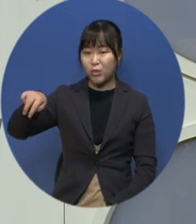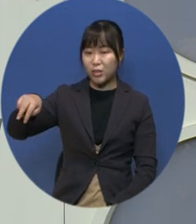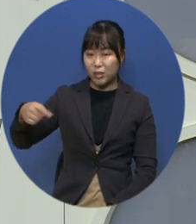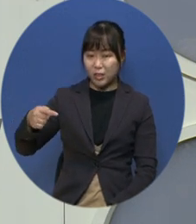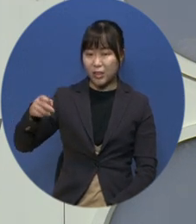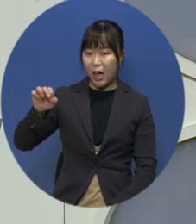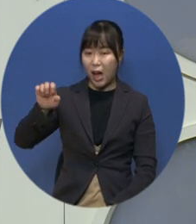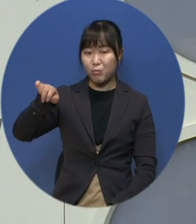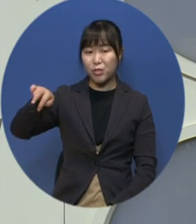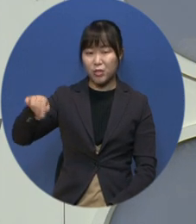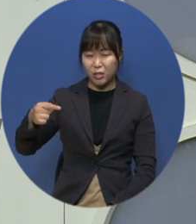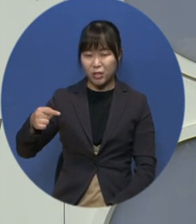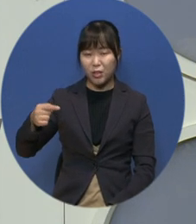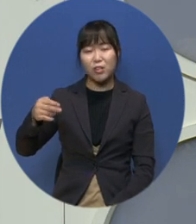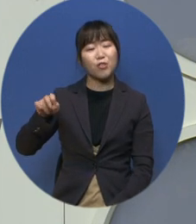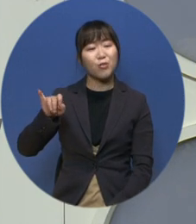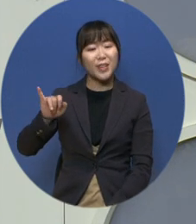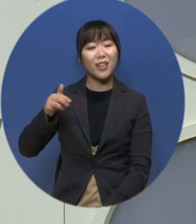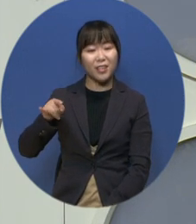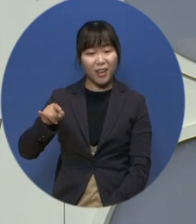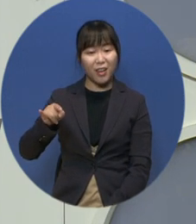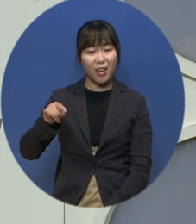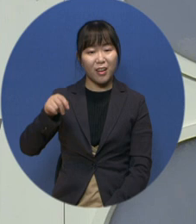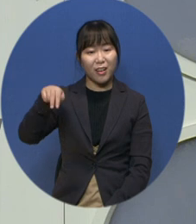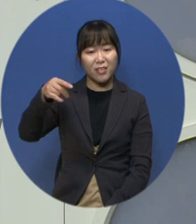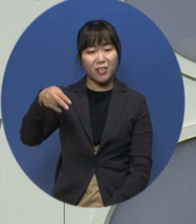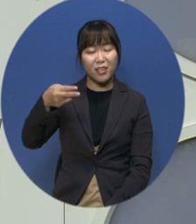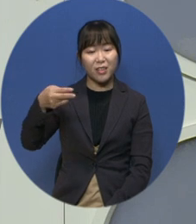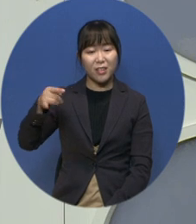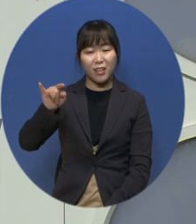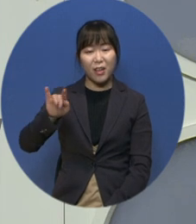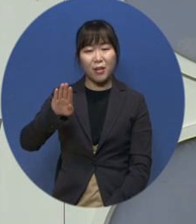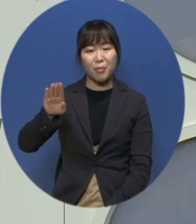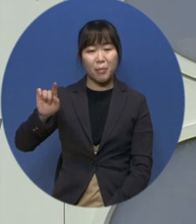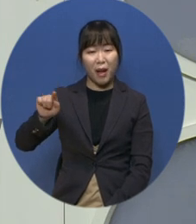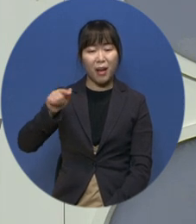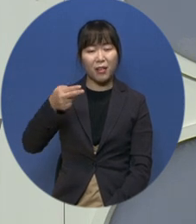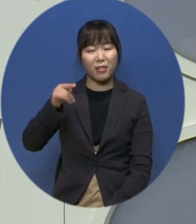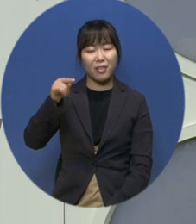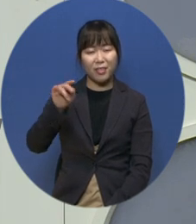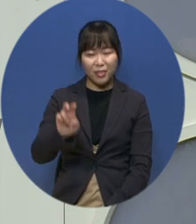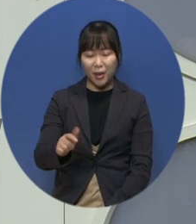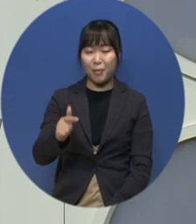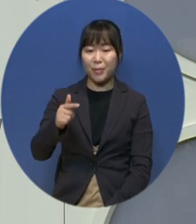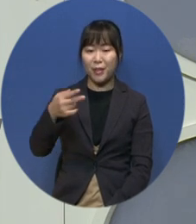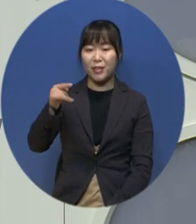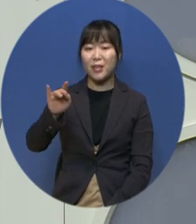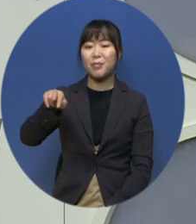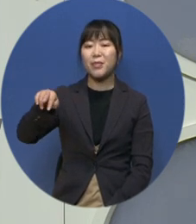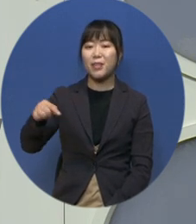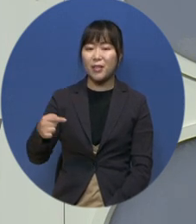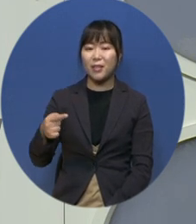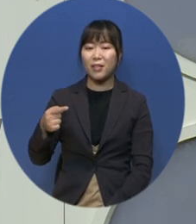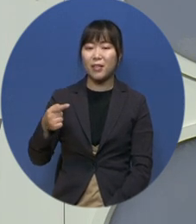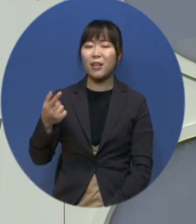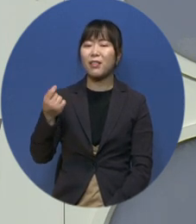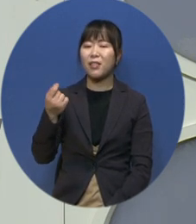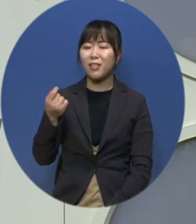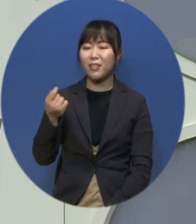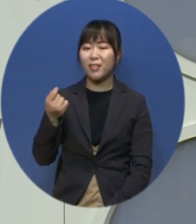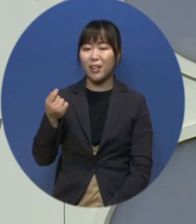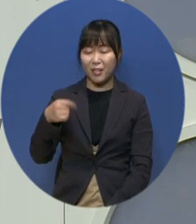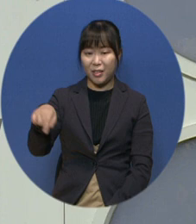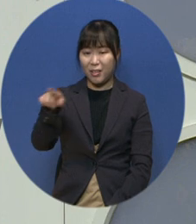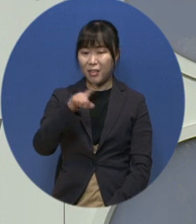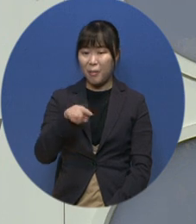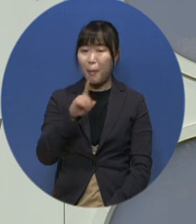카룸스 베리 베리 퀴케레굼 프레툼 프레툼 아! 신 쿰포 플리스 르테 파벤 팁스 르테 파벤